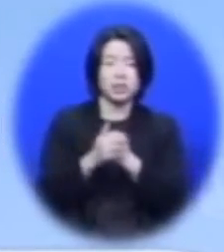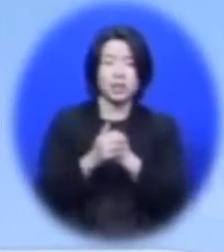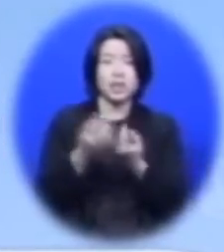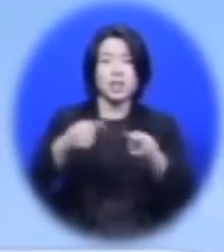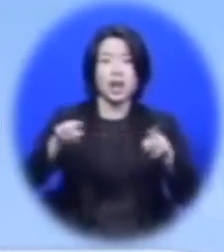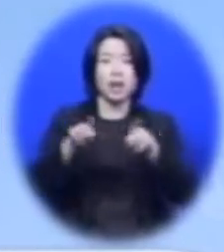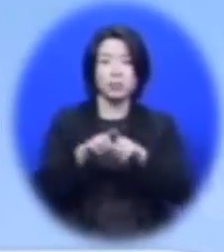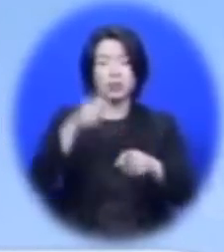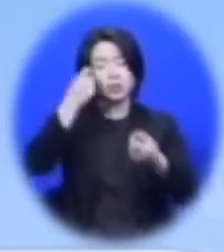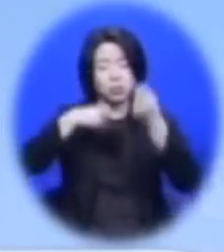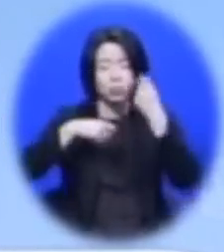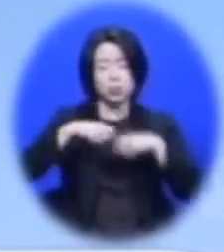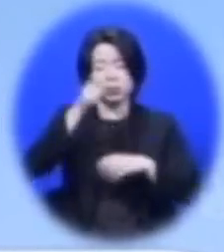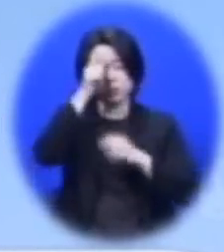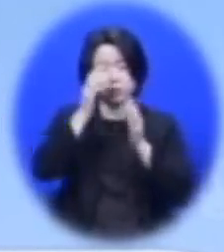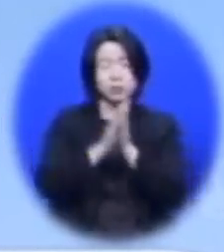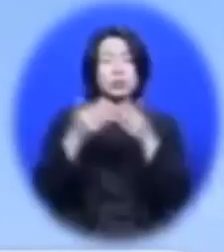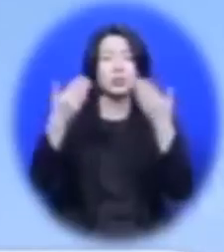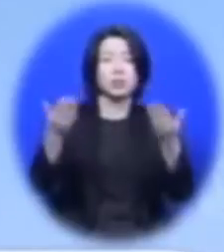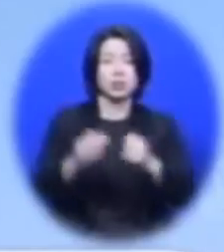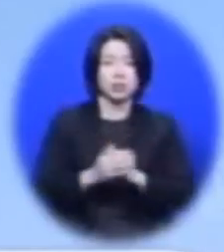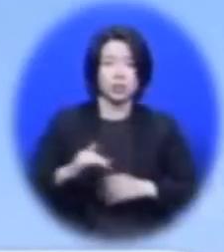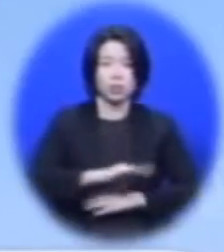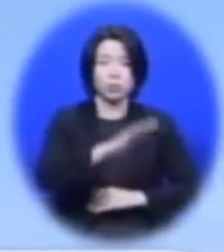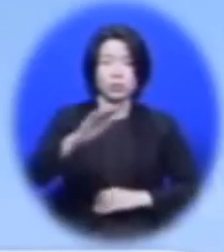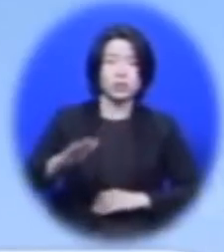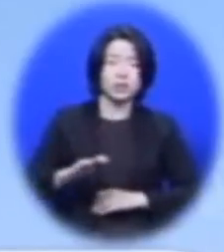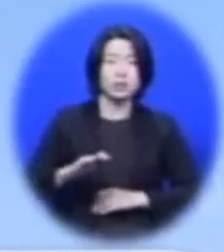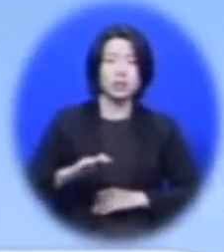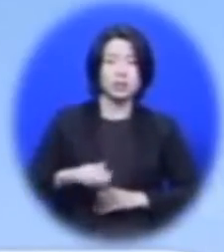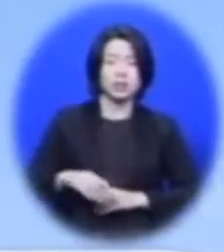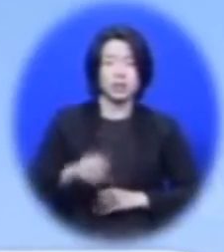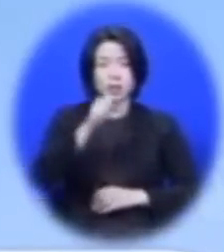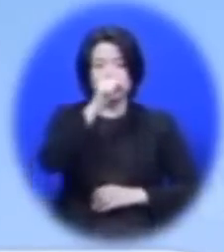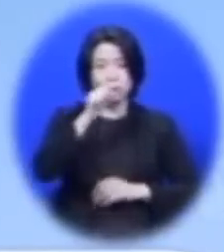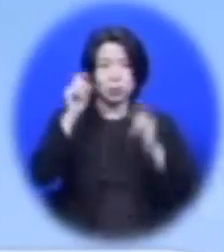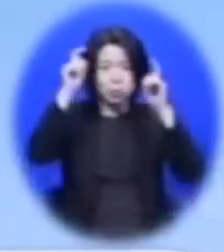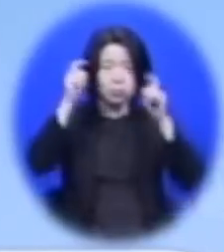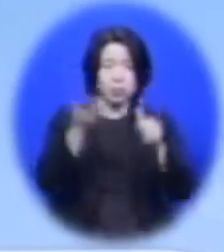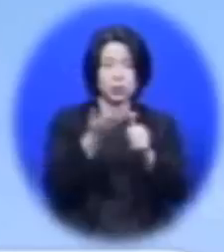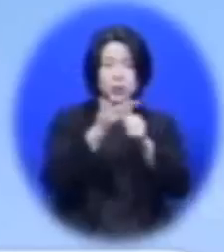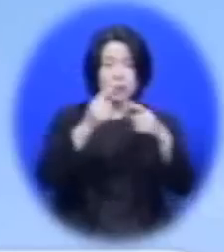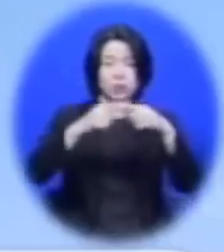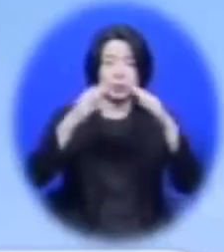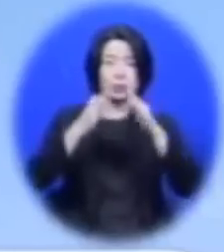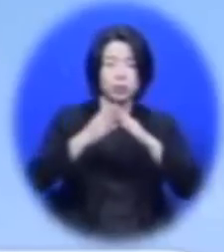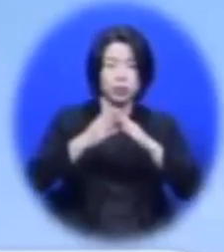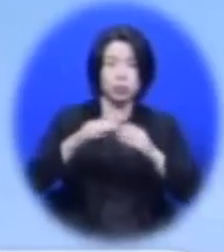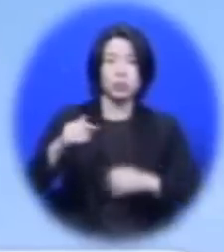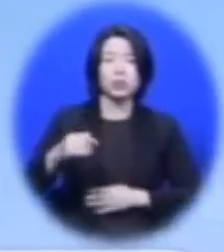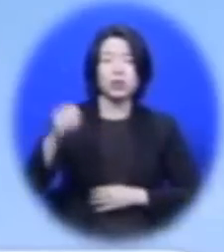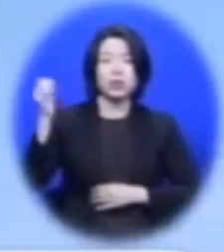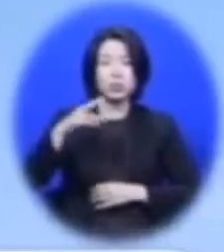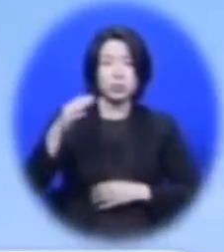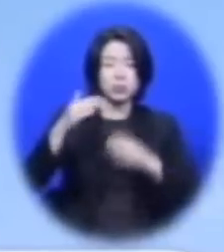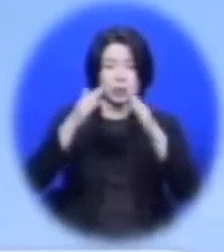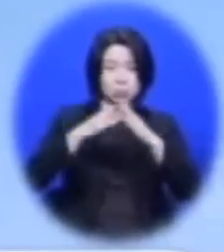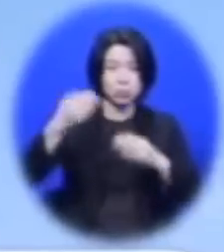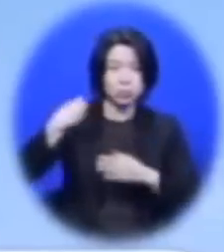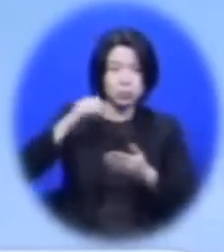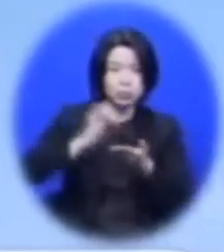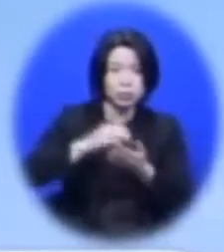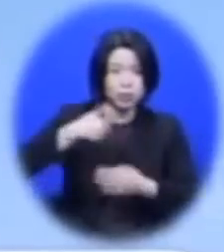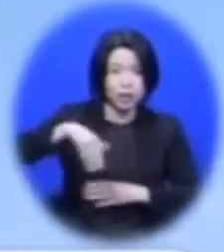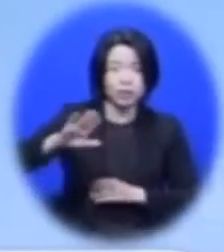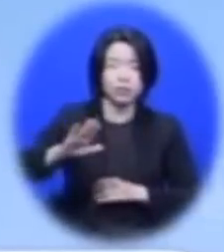함께 눈물로 기도했습니다. 우리는 선한 목자교회로 돌아가고 우리 집으로 돌아가는 것이